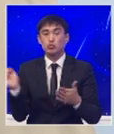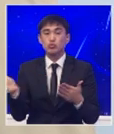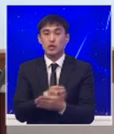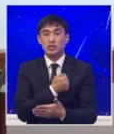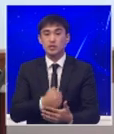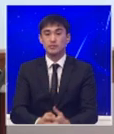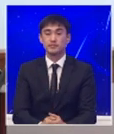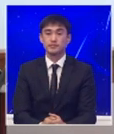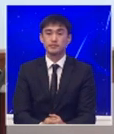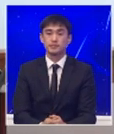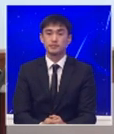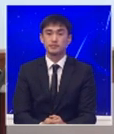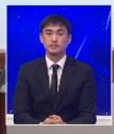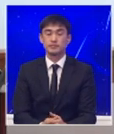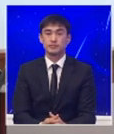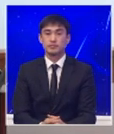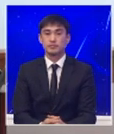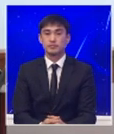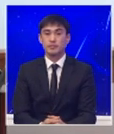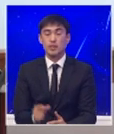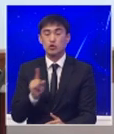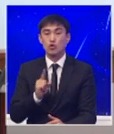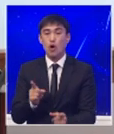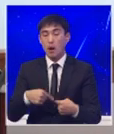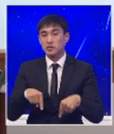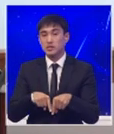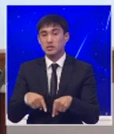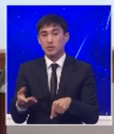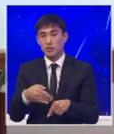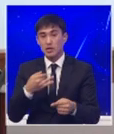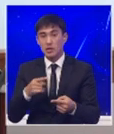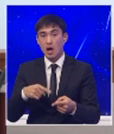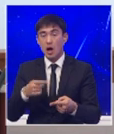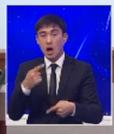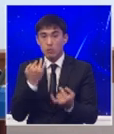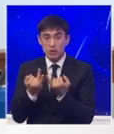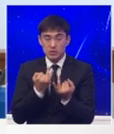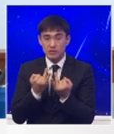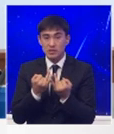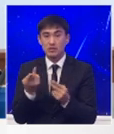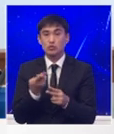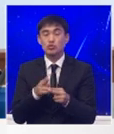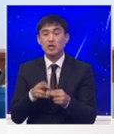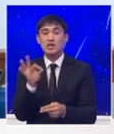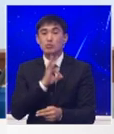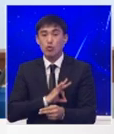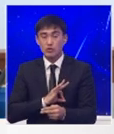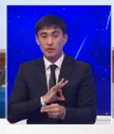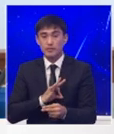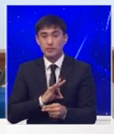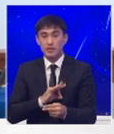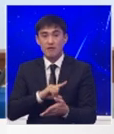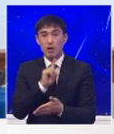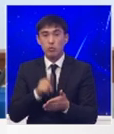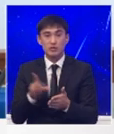устранены. Ну, то, что общественность нам дает обратную связь, это же надо использовать. Эти все